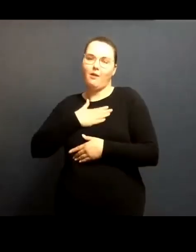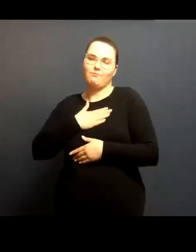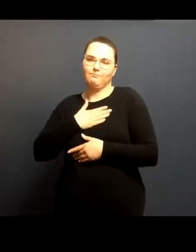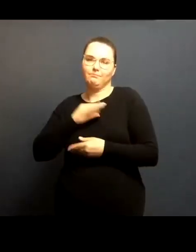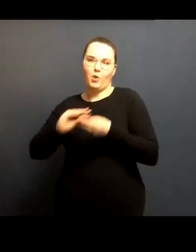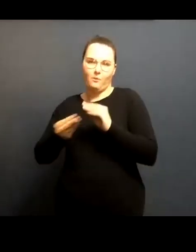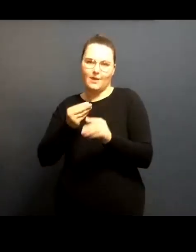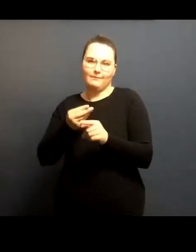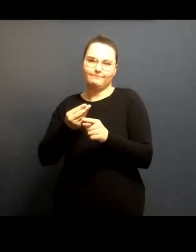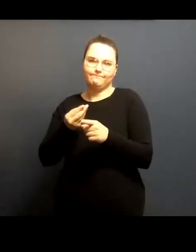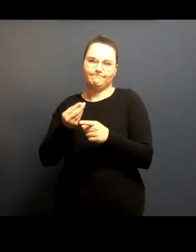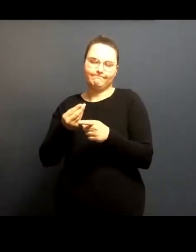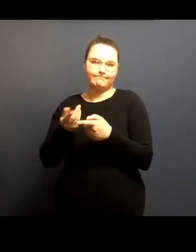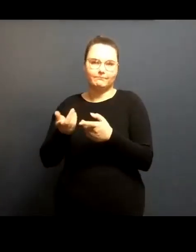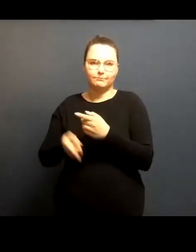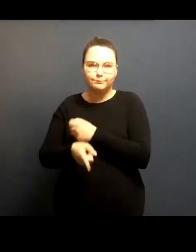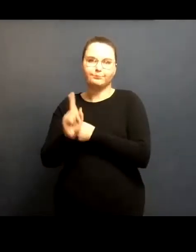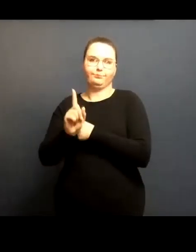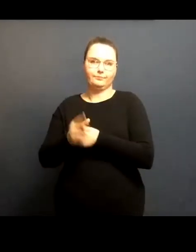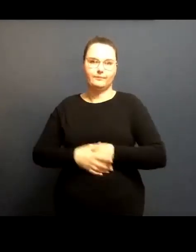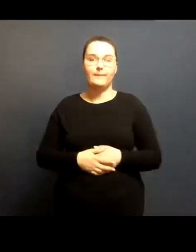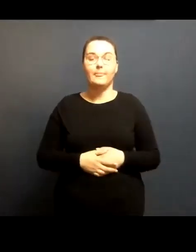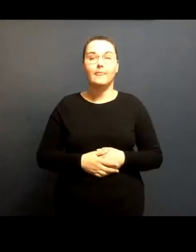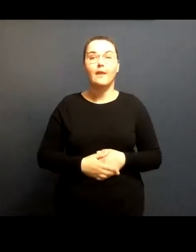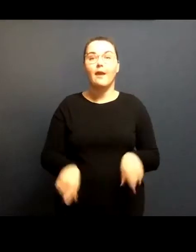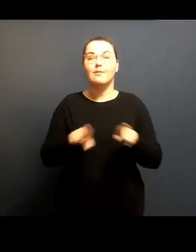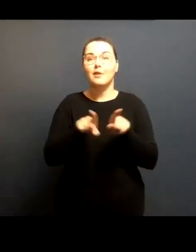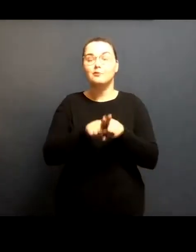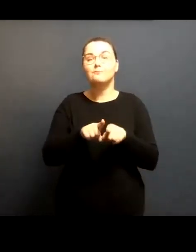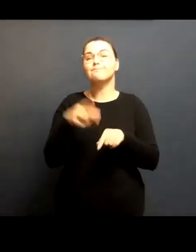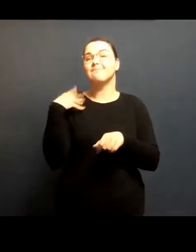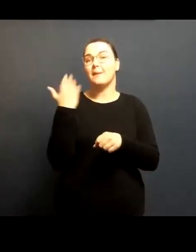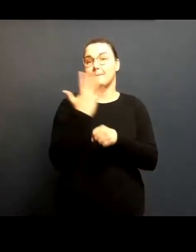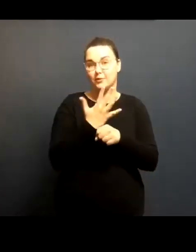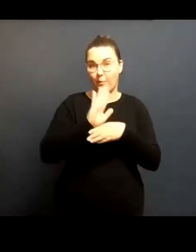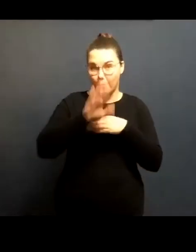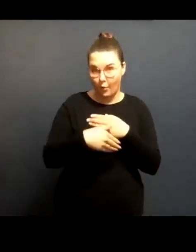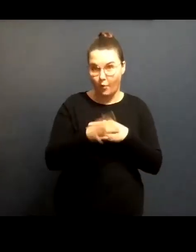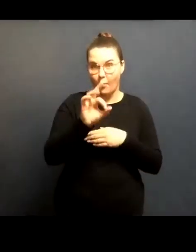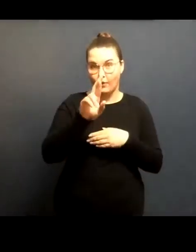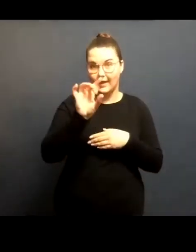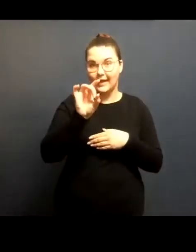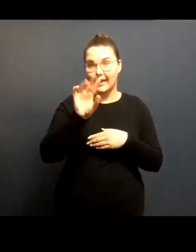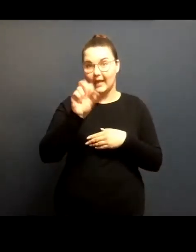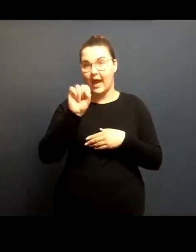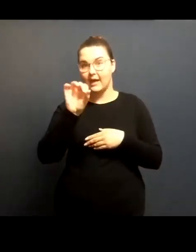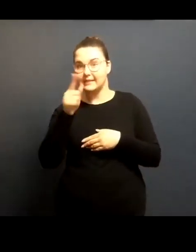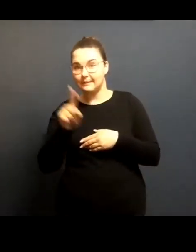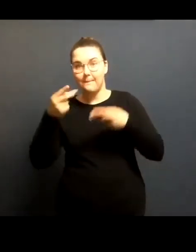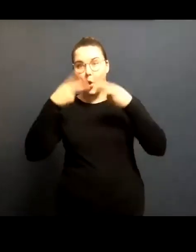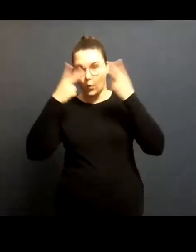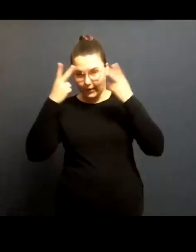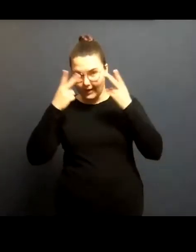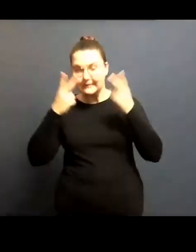zakładaniem prezerwatywem. Tutaj orgazm po 50. roku życia jest częściej deklarowany przez osoby